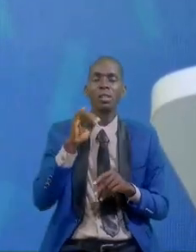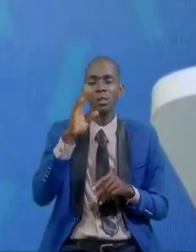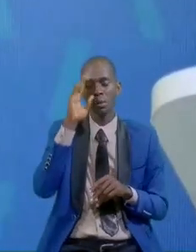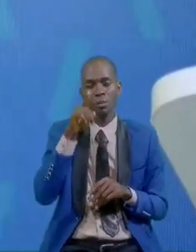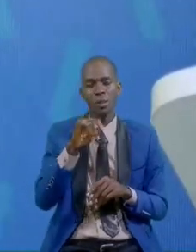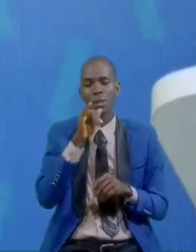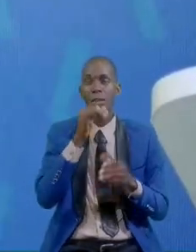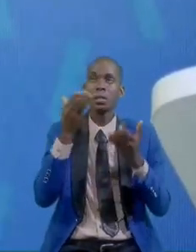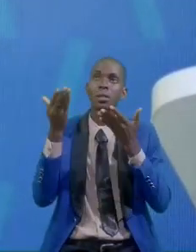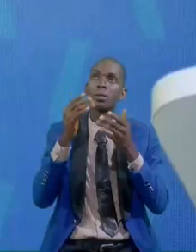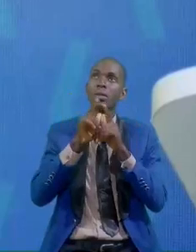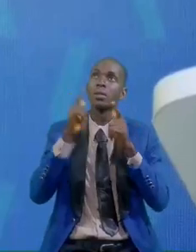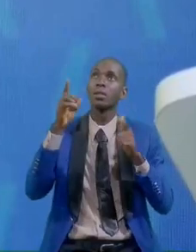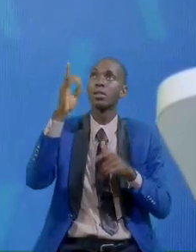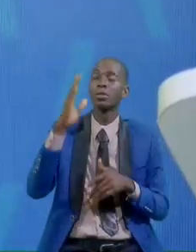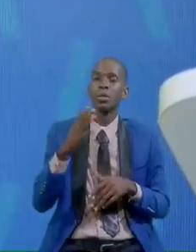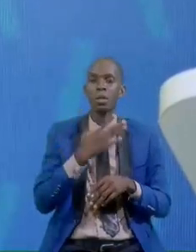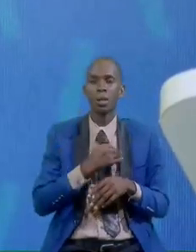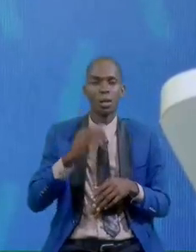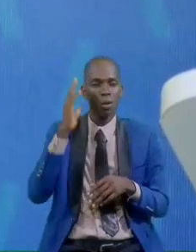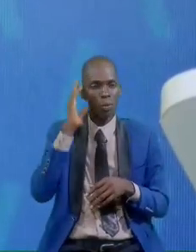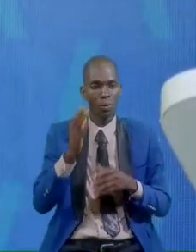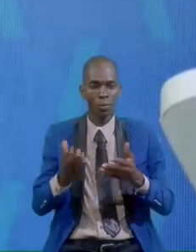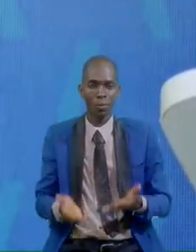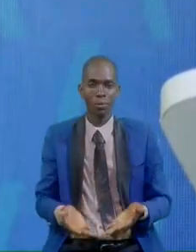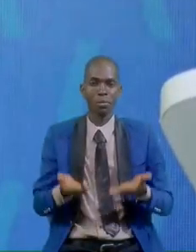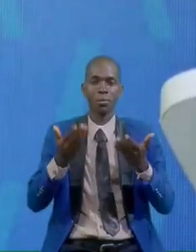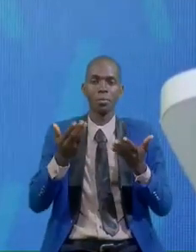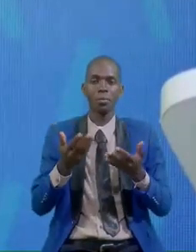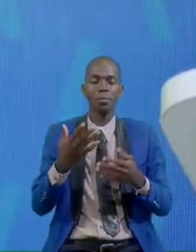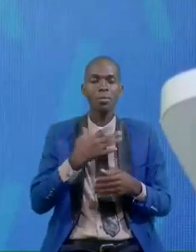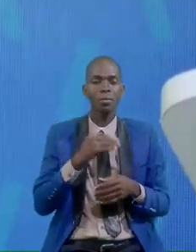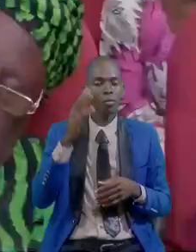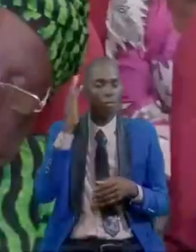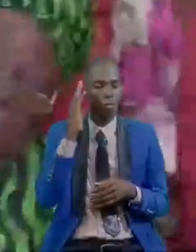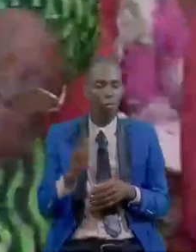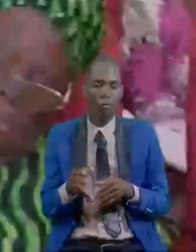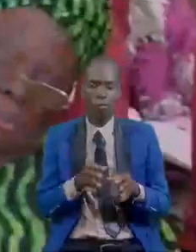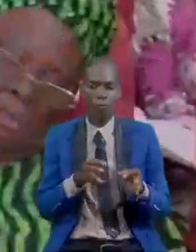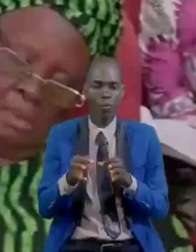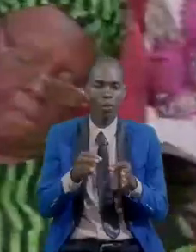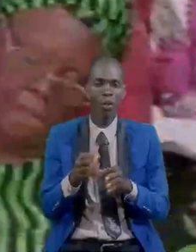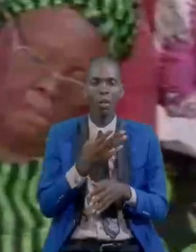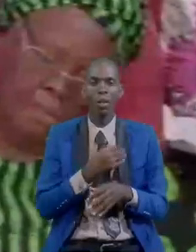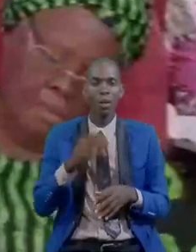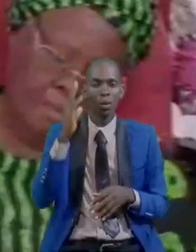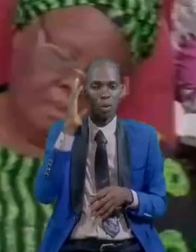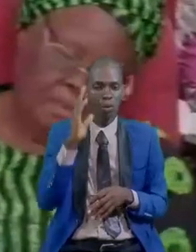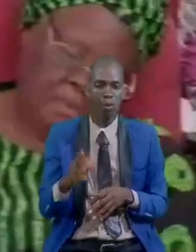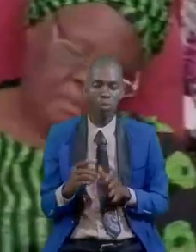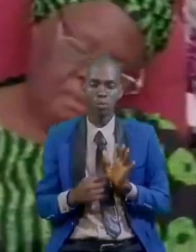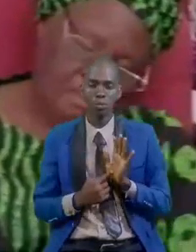Dieu et il va élever, il veut mettre l'accent et il veut